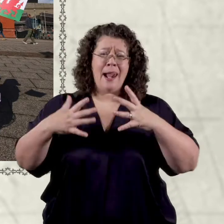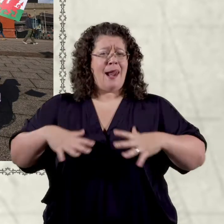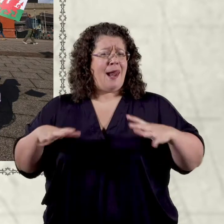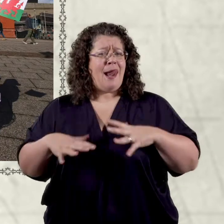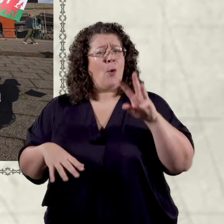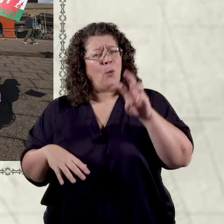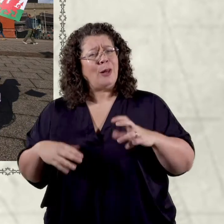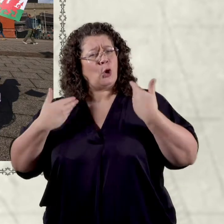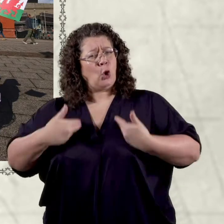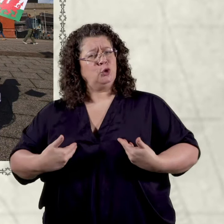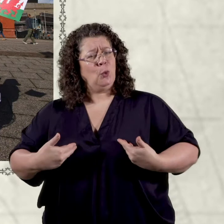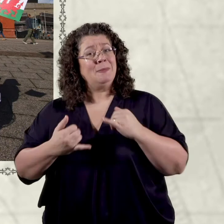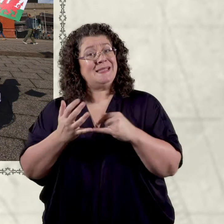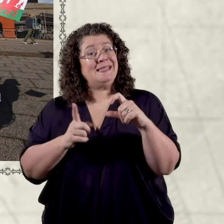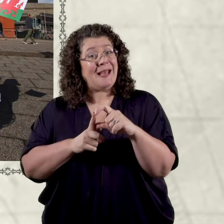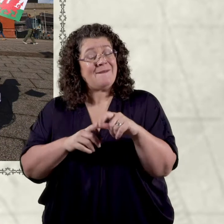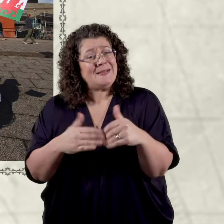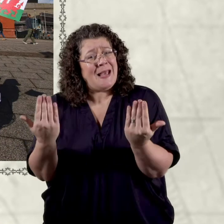ar ddydd Gŵyl Dewi.